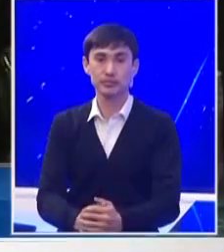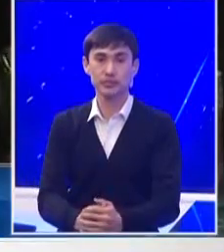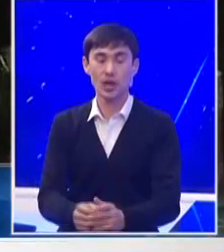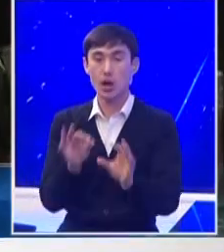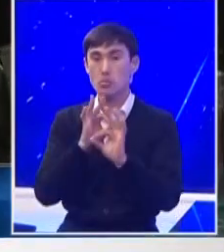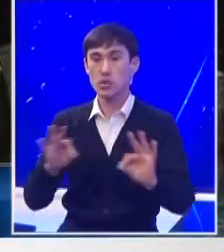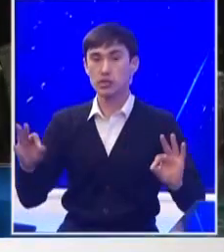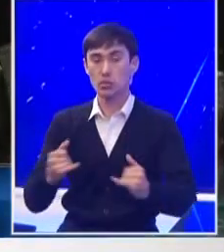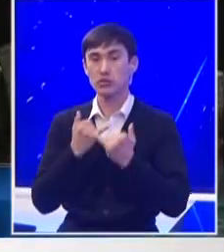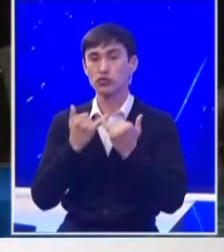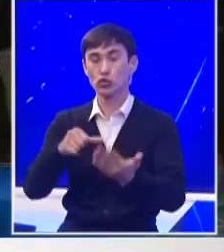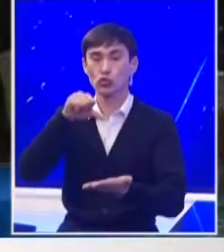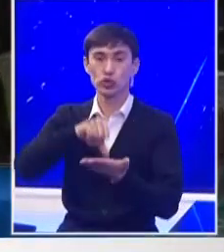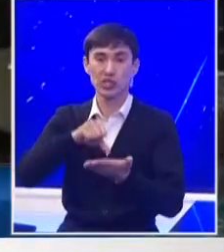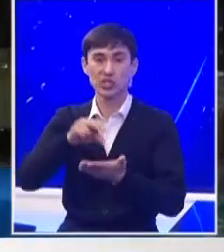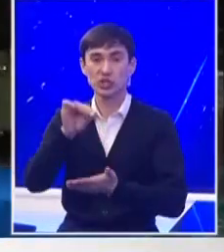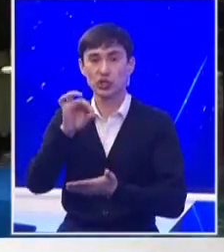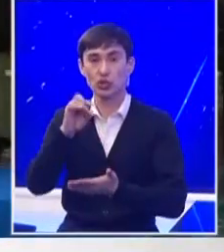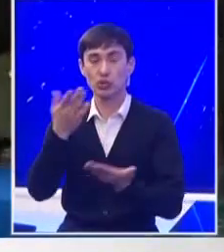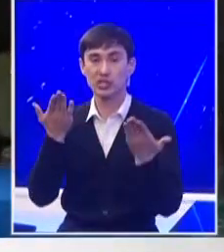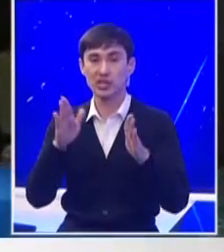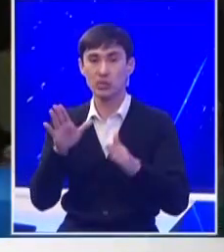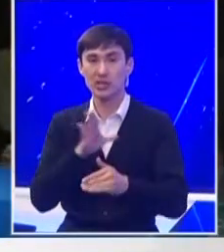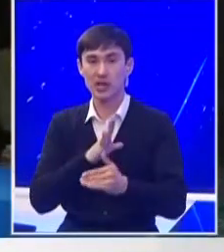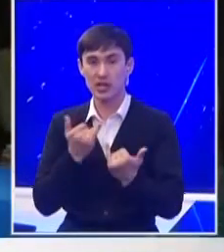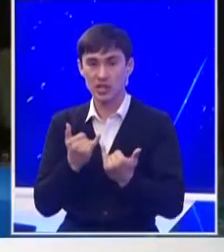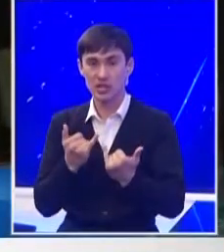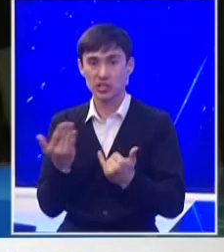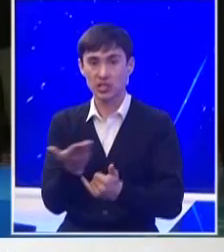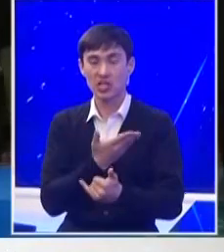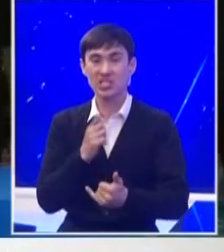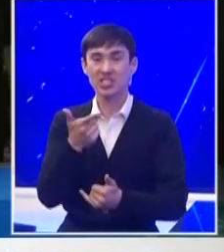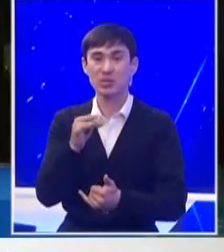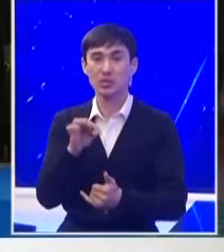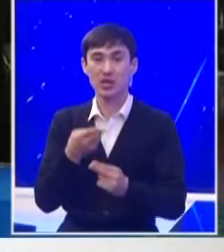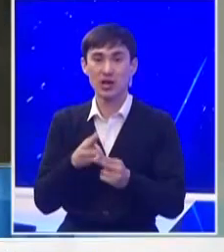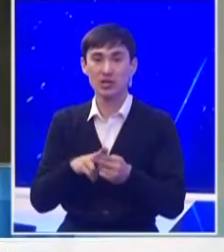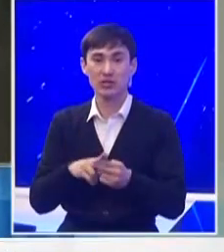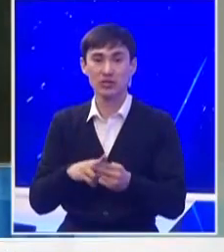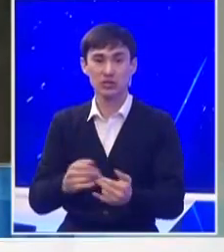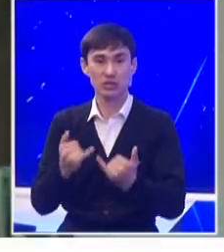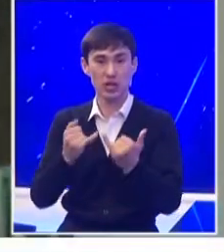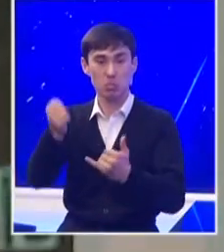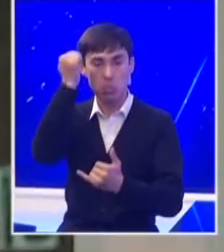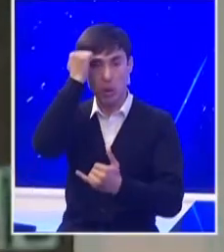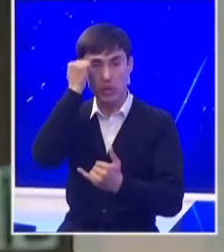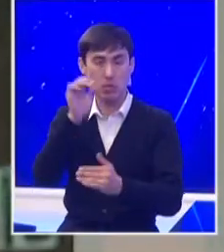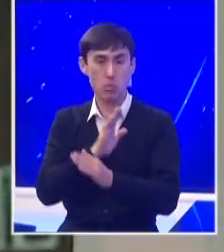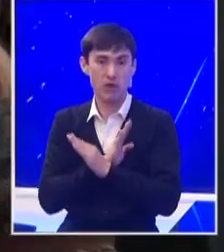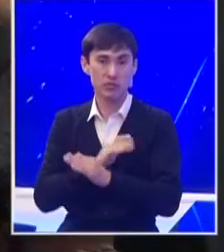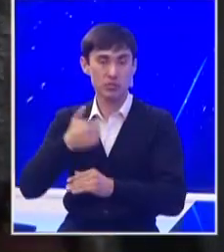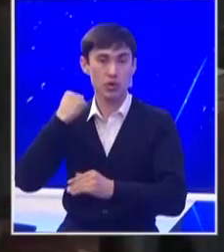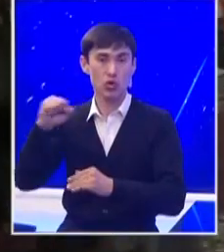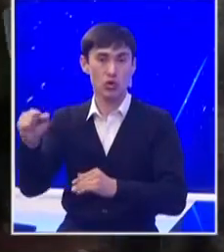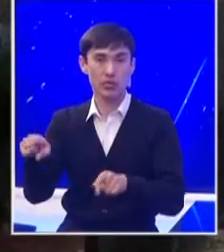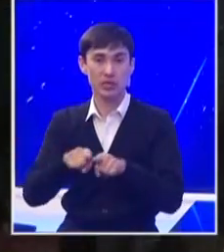Песня, посвященная участникам чернобыльских событий, отныне наш гимн. Это своего рода дань памяти павшим героям, а